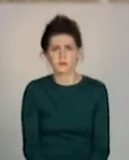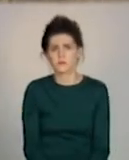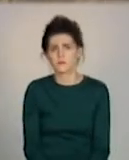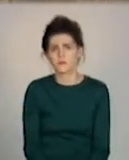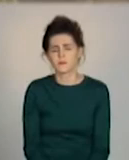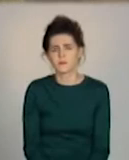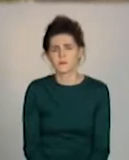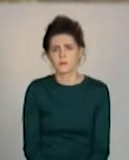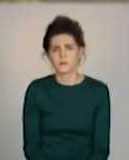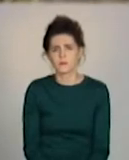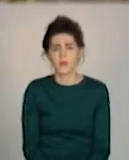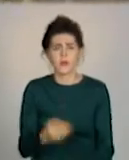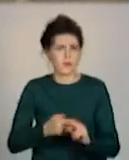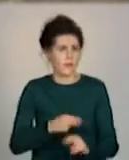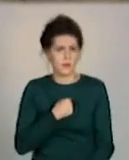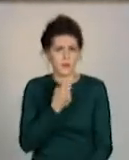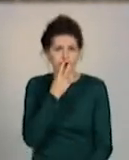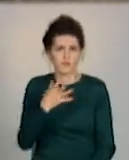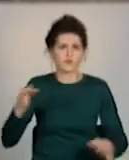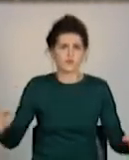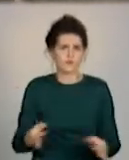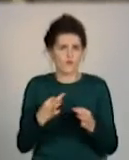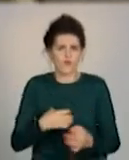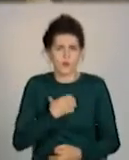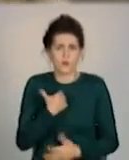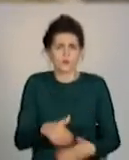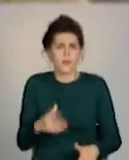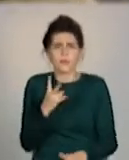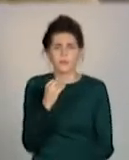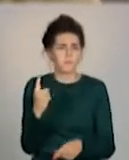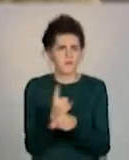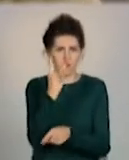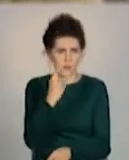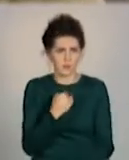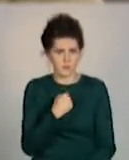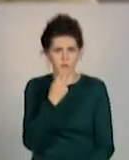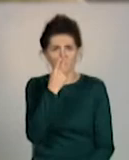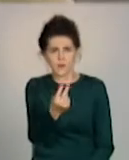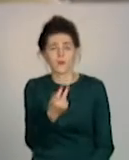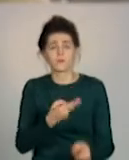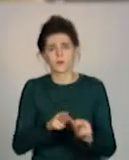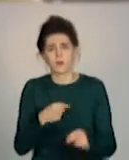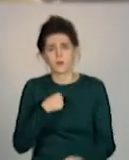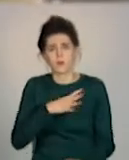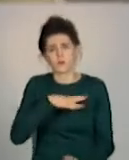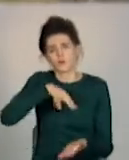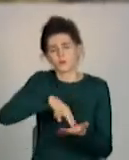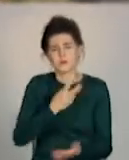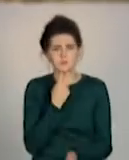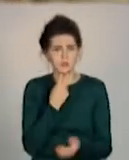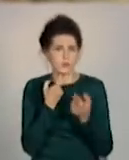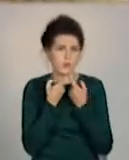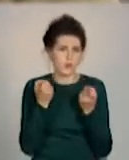Ну, я не бачу в цьому нічого. Я вже не перший раз таке. Вот такое попадаю. Поэтому я стоял, просто смеялся,